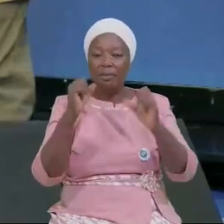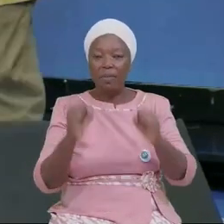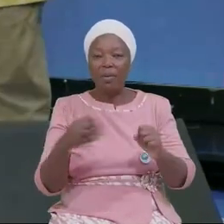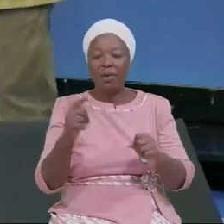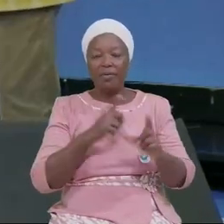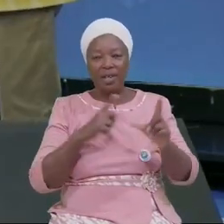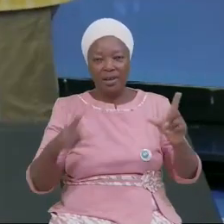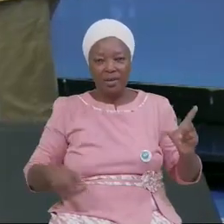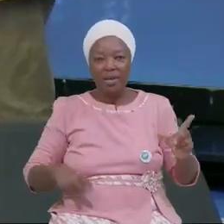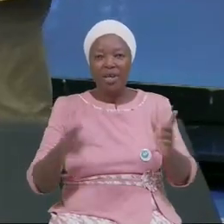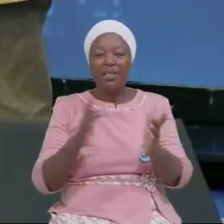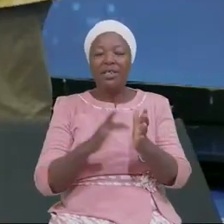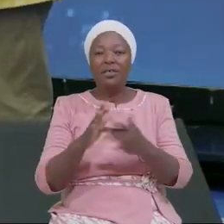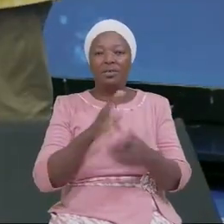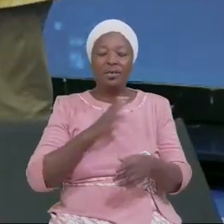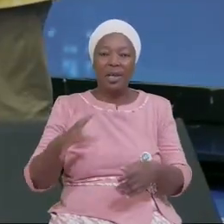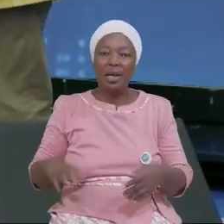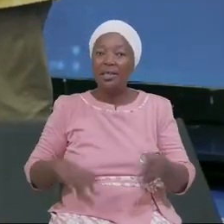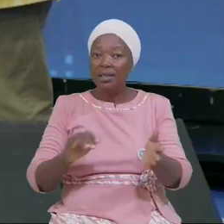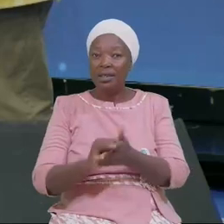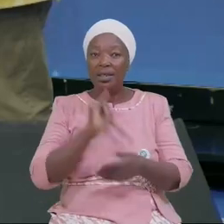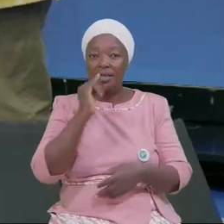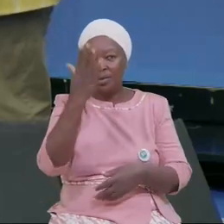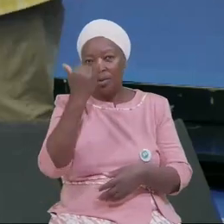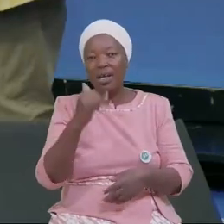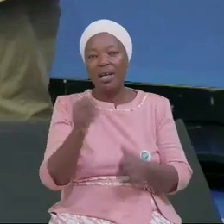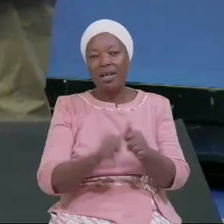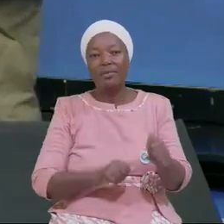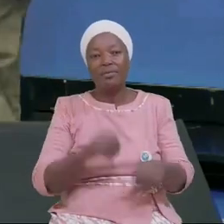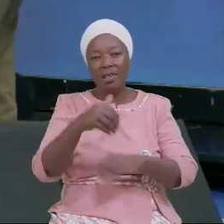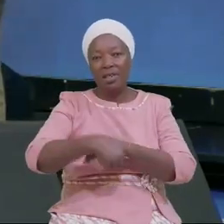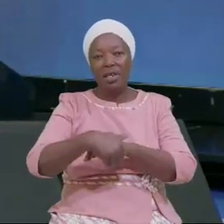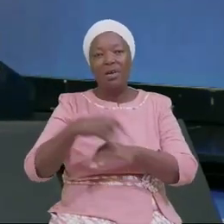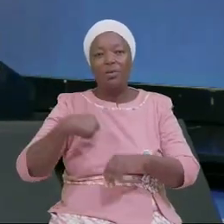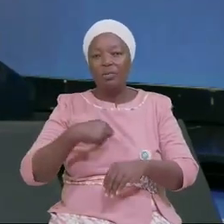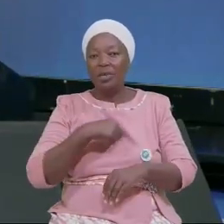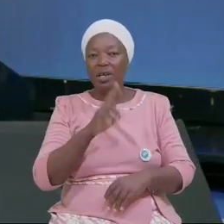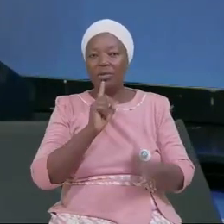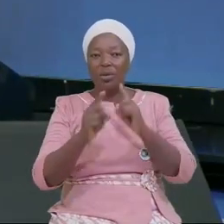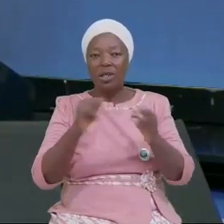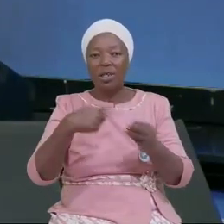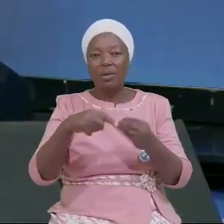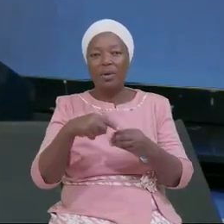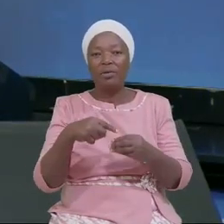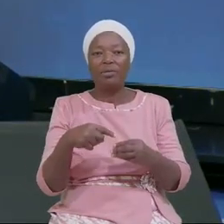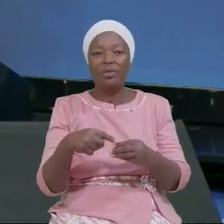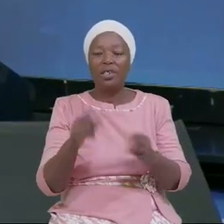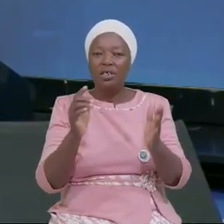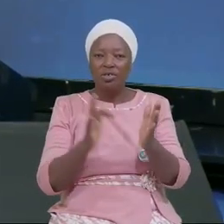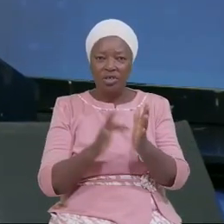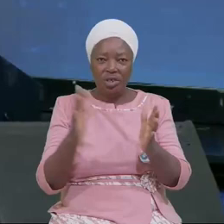du Seigneur Jésus-Christ. C'est pourquoi chaque soir, nous parlons de